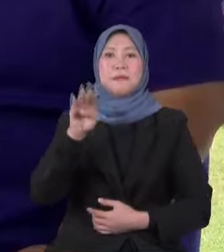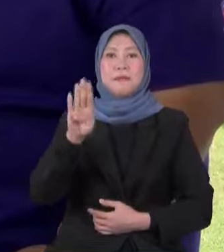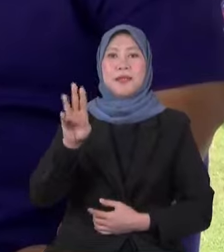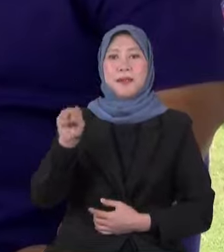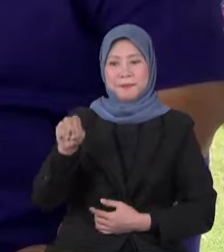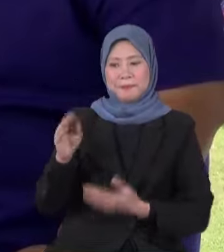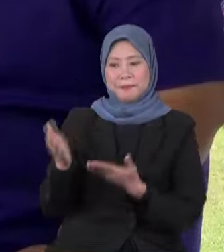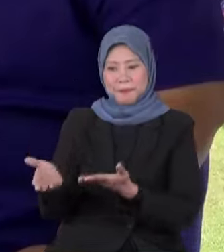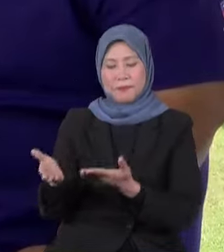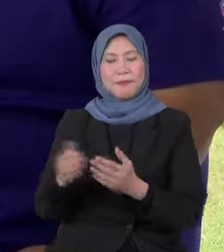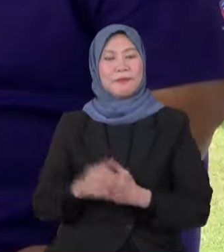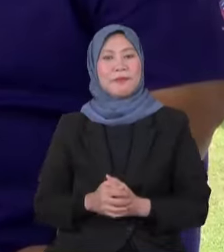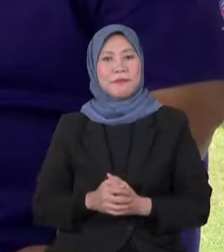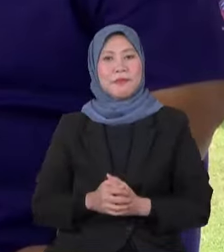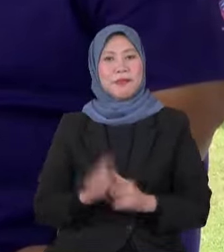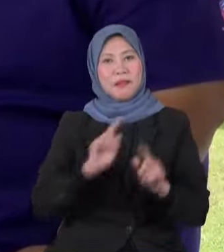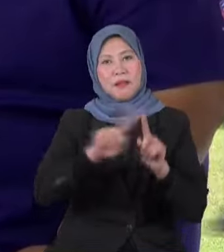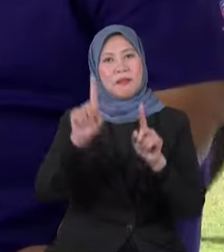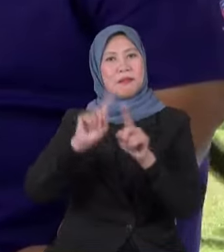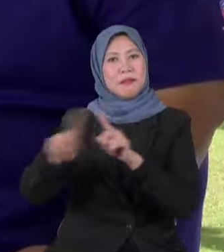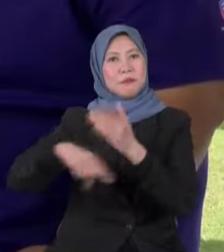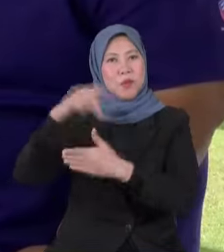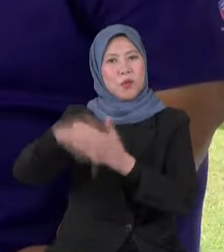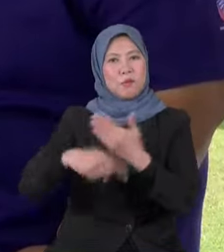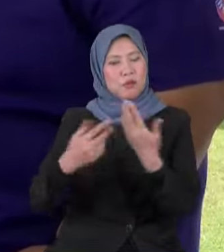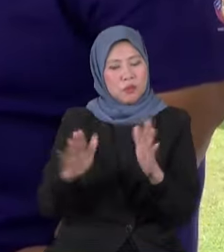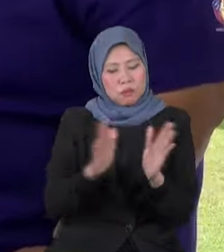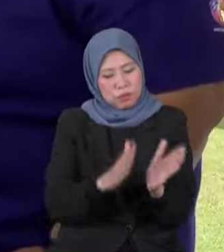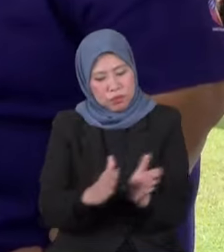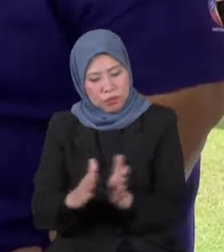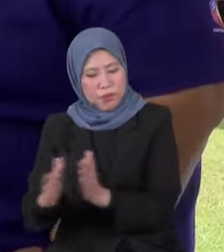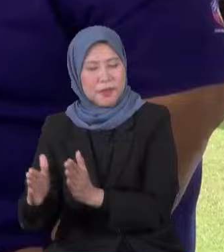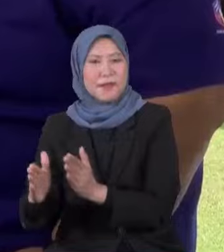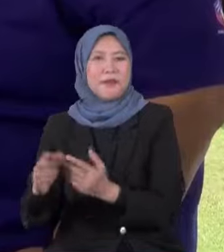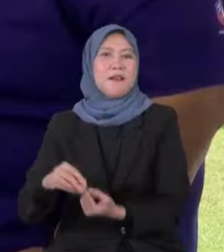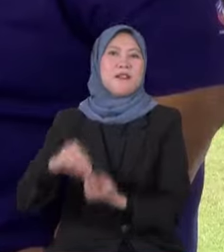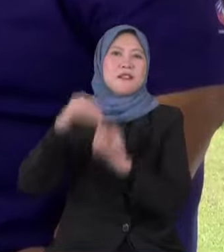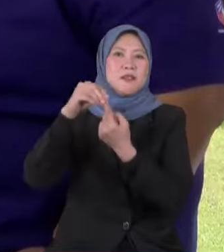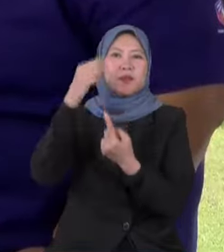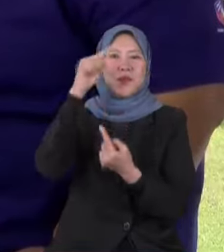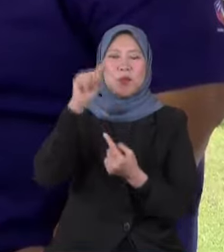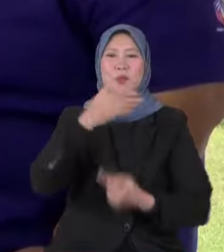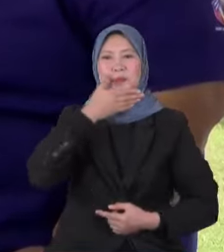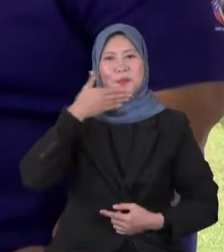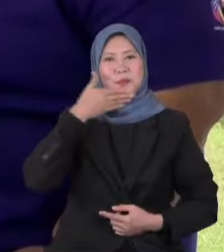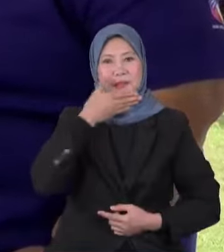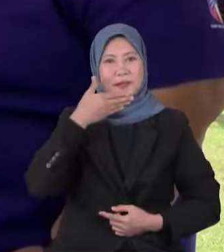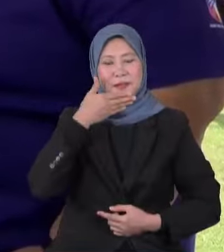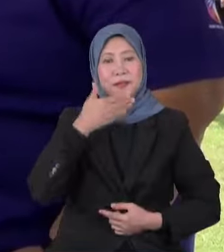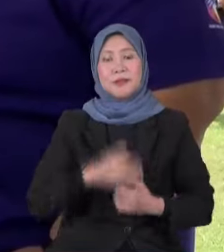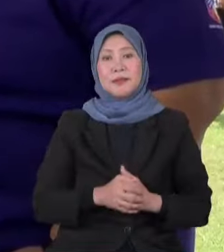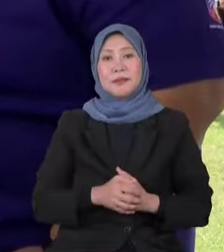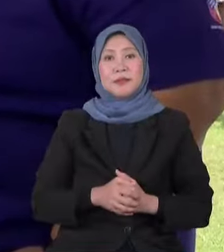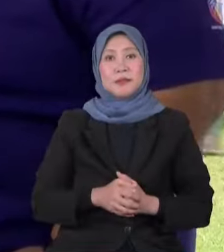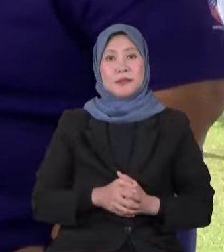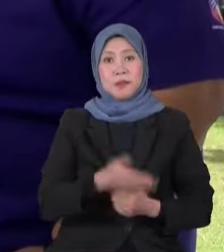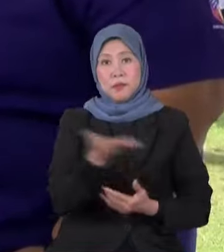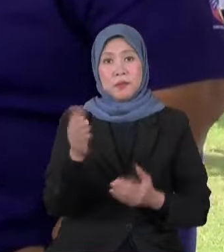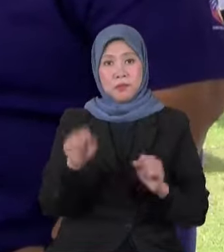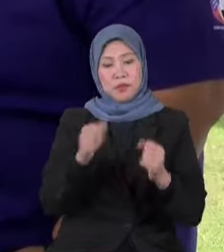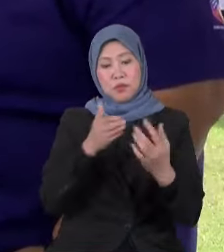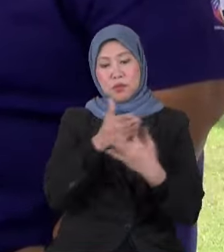kita. Jadi pelbagai acara telah pun disusun atur dan dijalankan khas buat golongan belia. Yang pastinya anda perlu ikuti media sosial